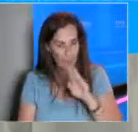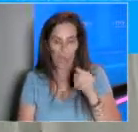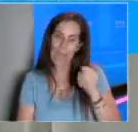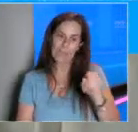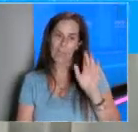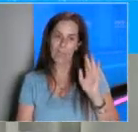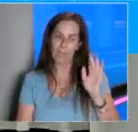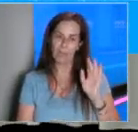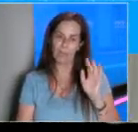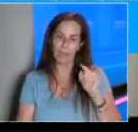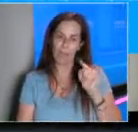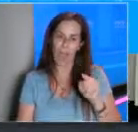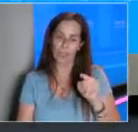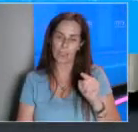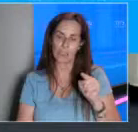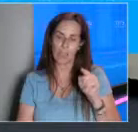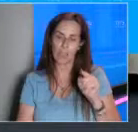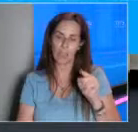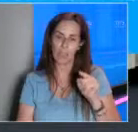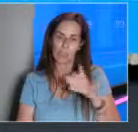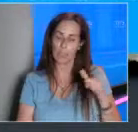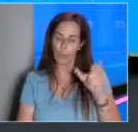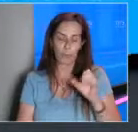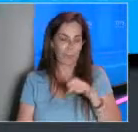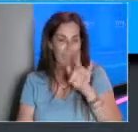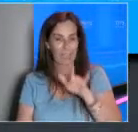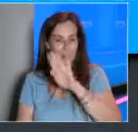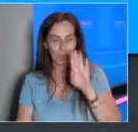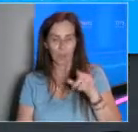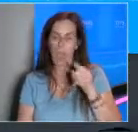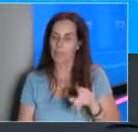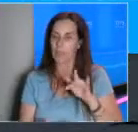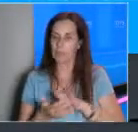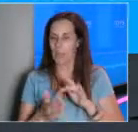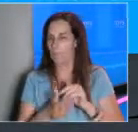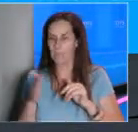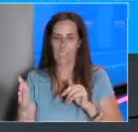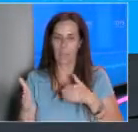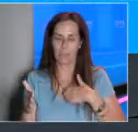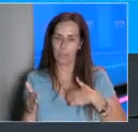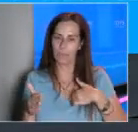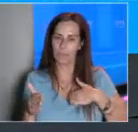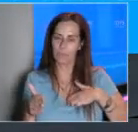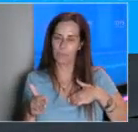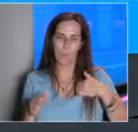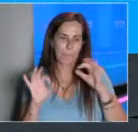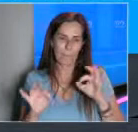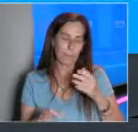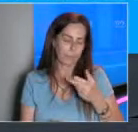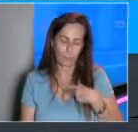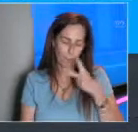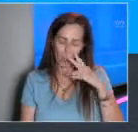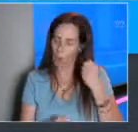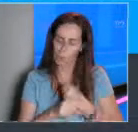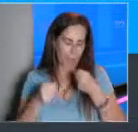אתה נמצא בצד מאוד מחויב, ואם אתה נגדו, אתה נמצא בצד מאוד, באמת, אני רואה מה